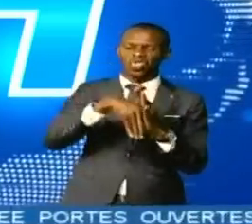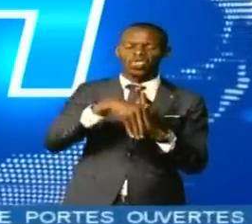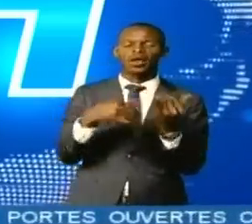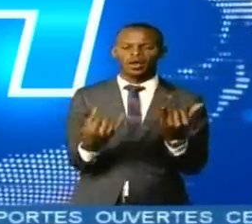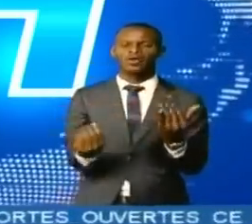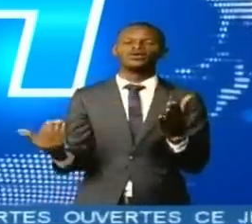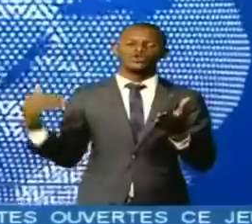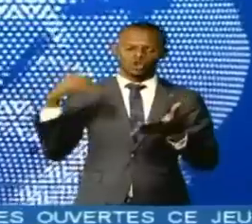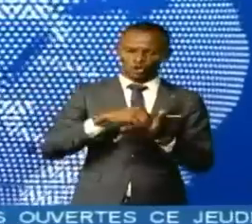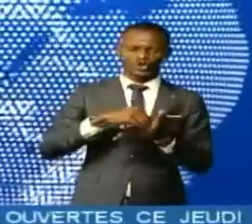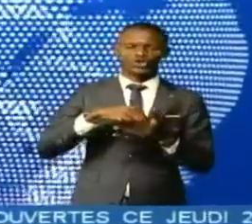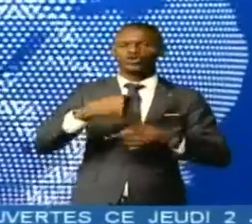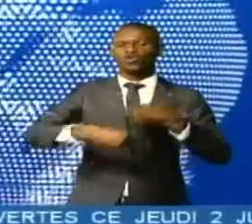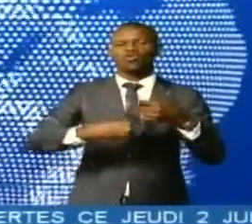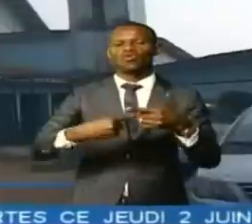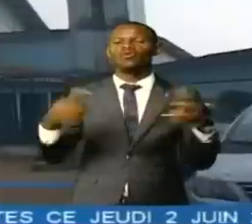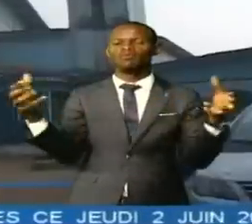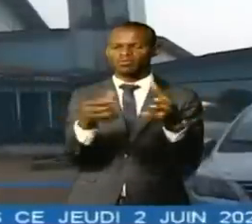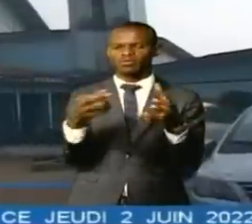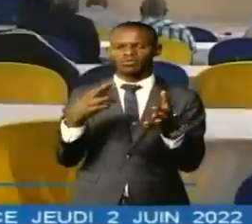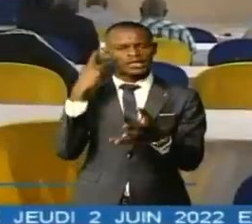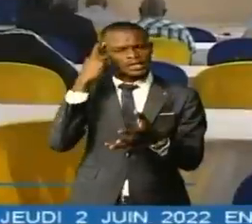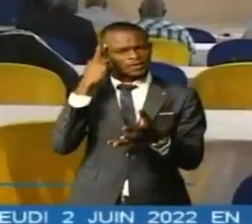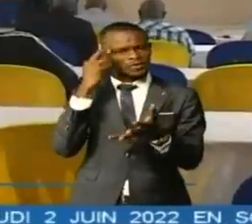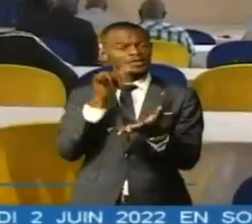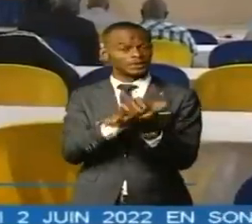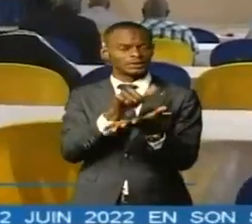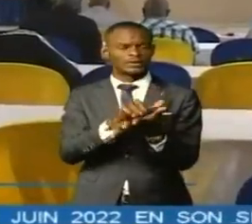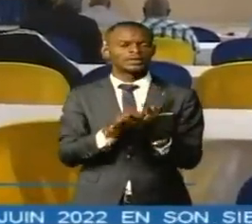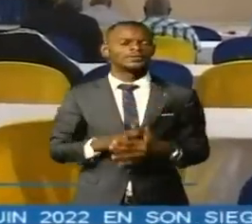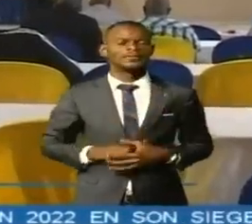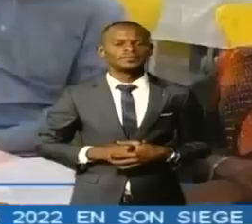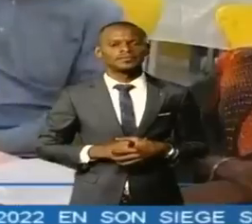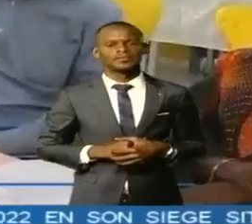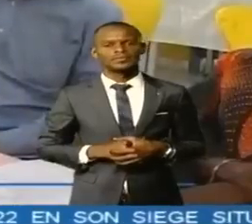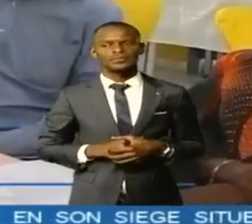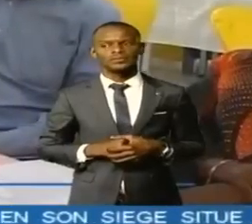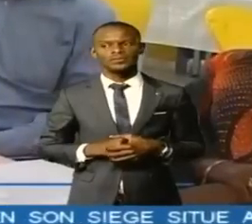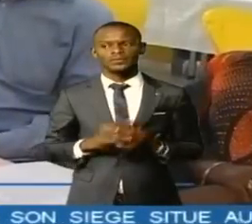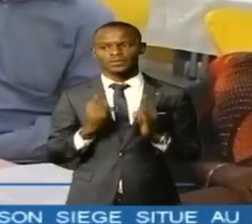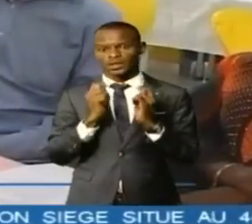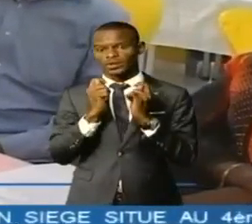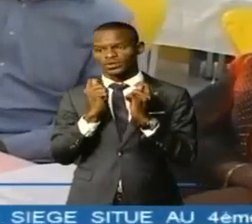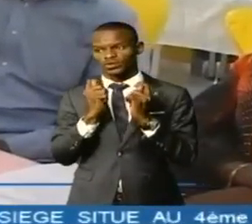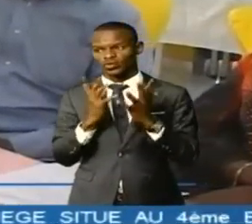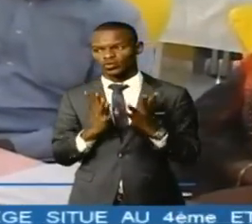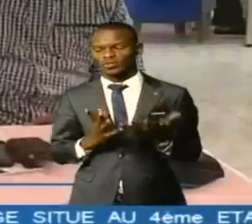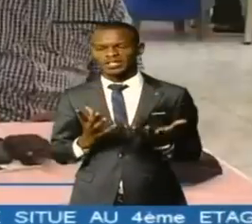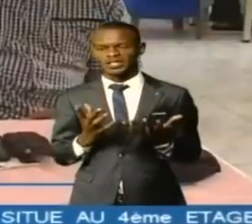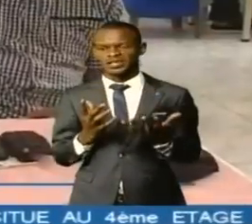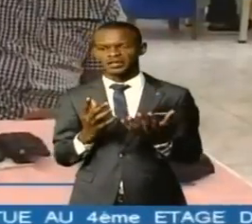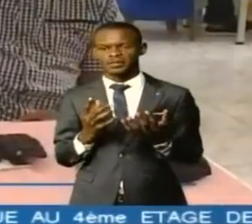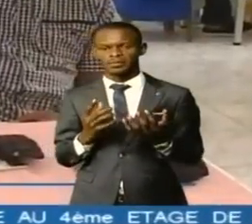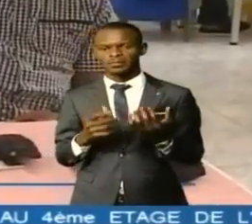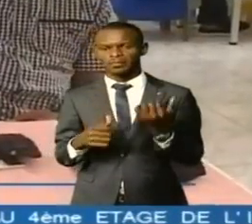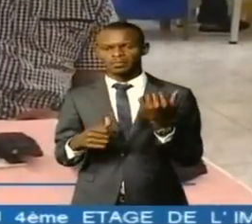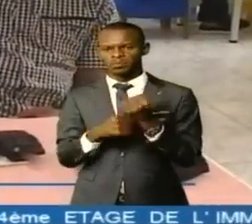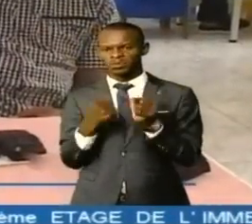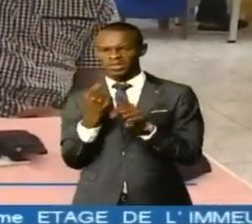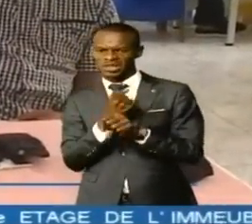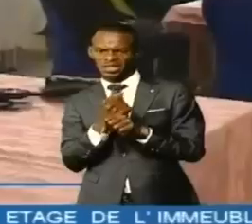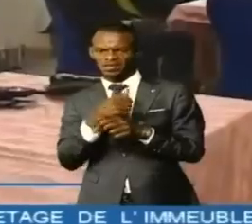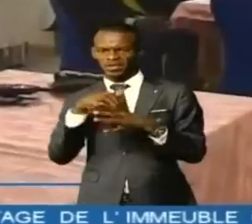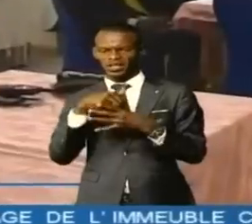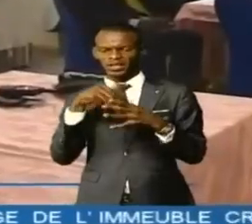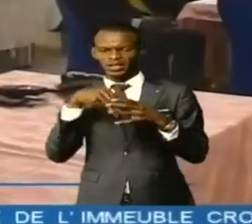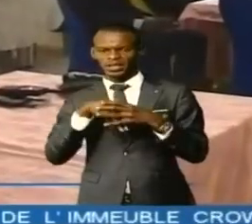un commentaire de Luxon Kabbalah. Ils sont journalistes, agents et cadres œuvrant dans tous les organes de presse habitant la